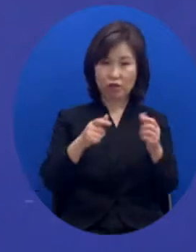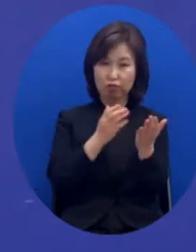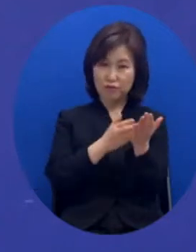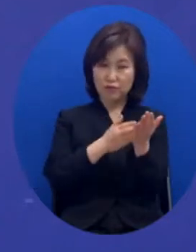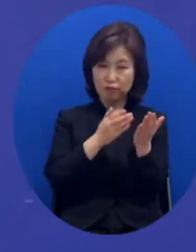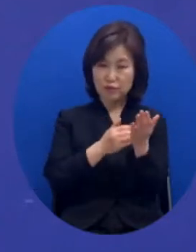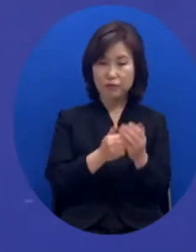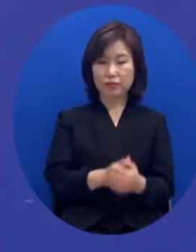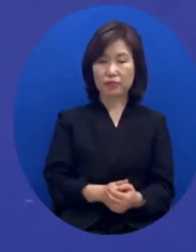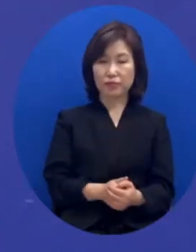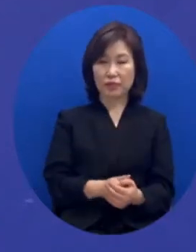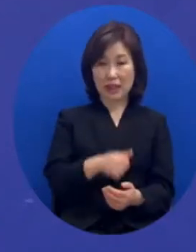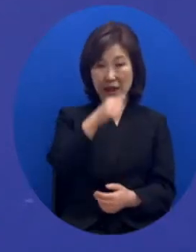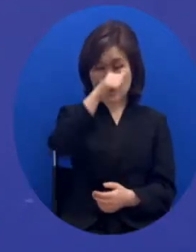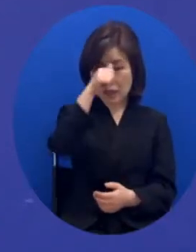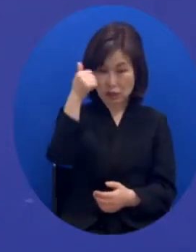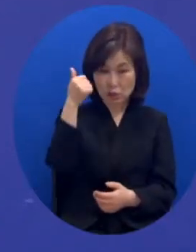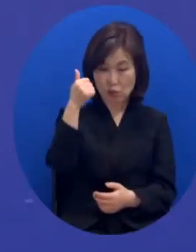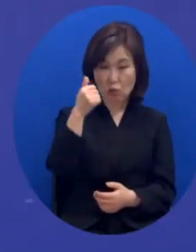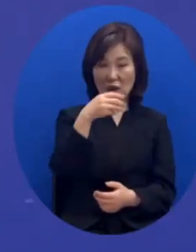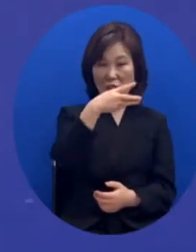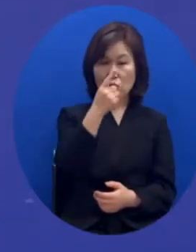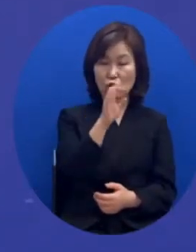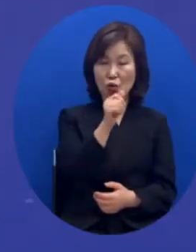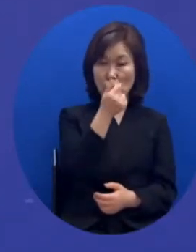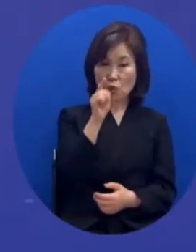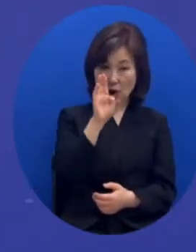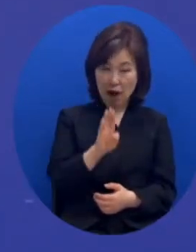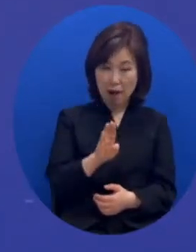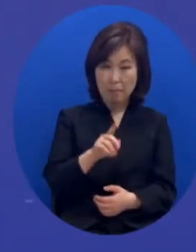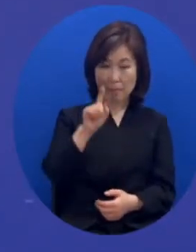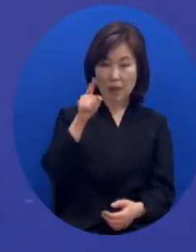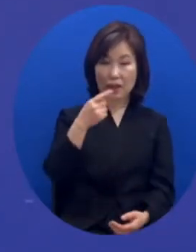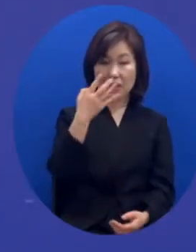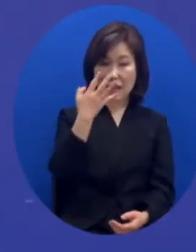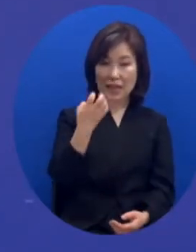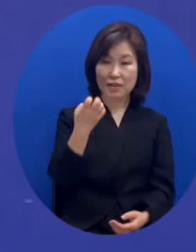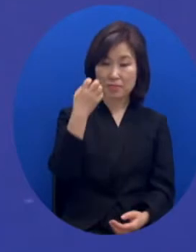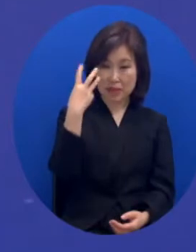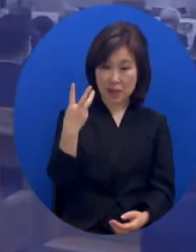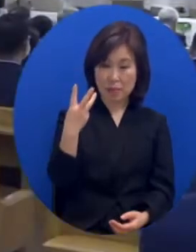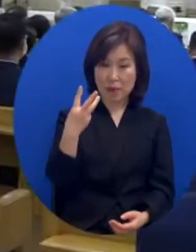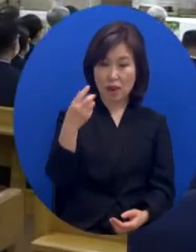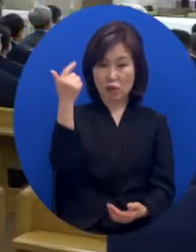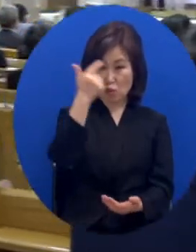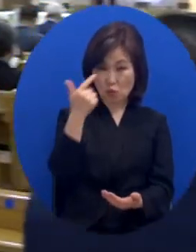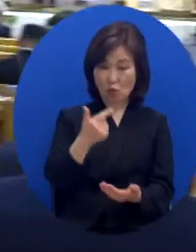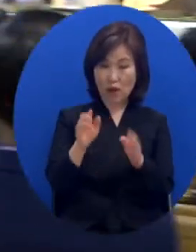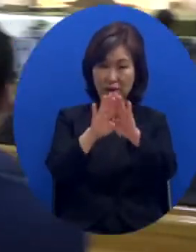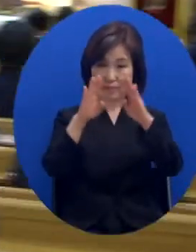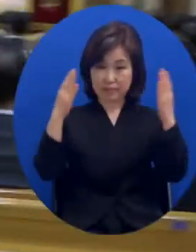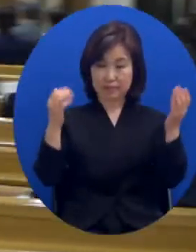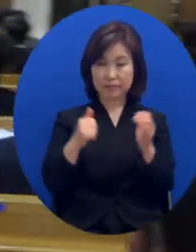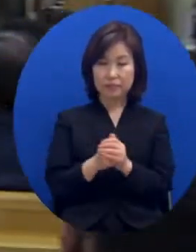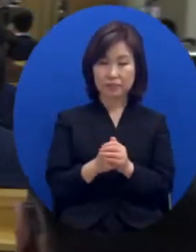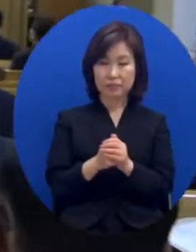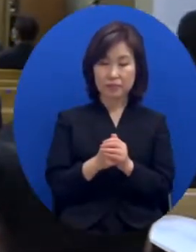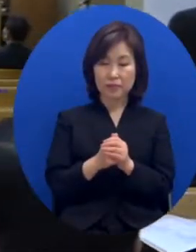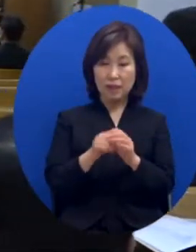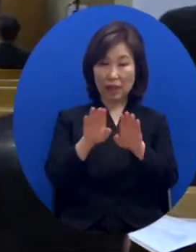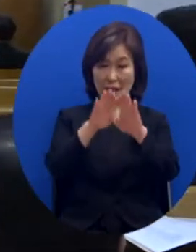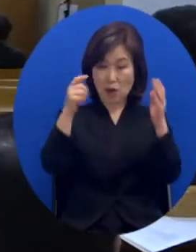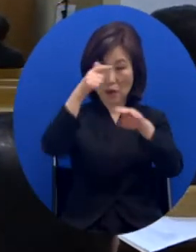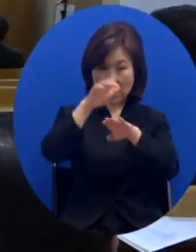대한 예수교 장로회 통합 충북 노 베가 143 회 정기노회 를 열었습니다 교회의 배에서